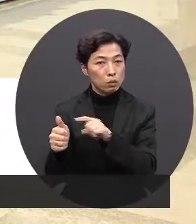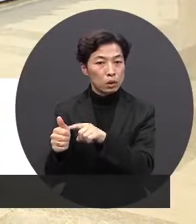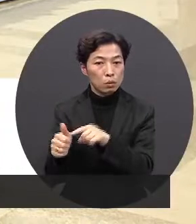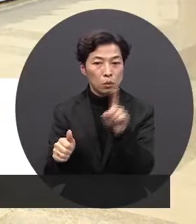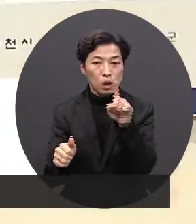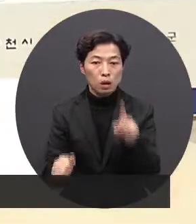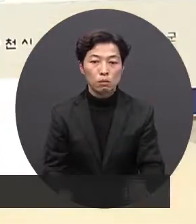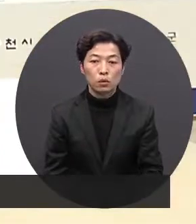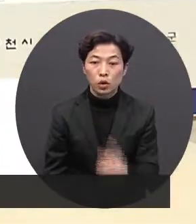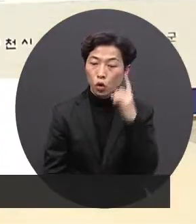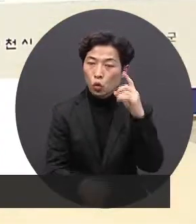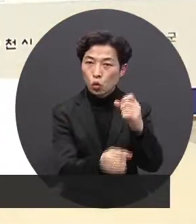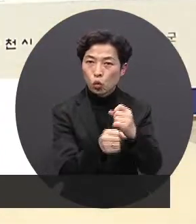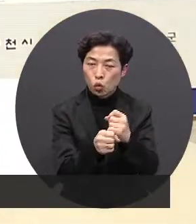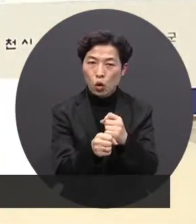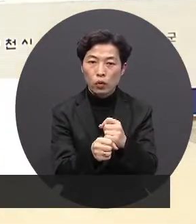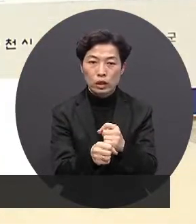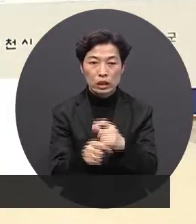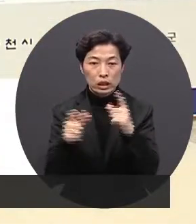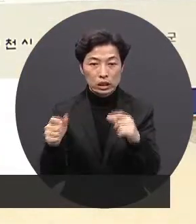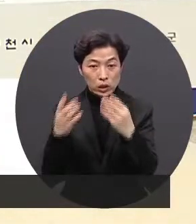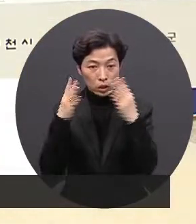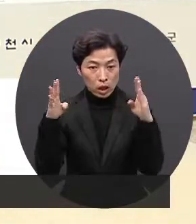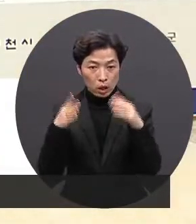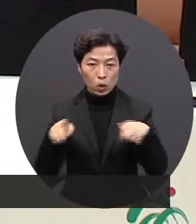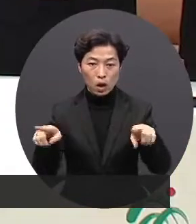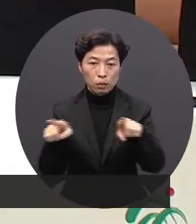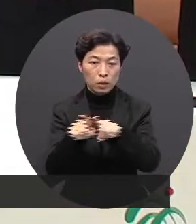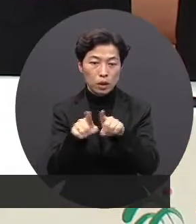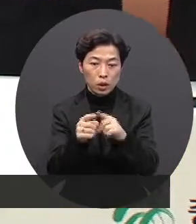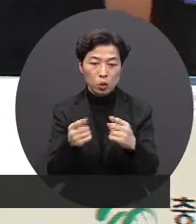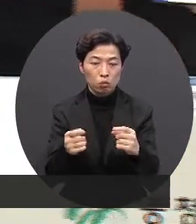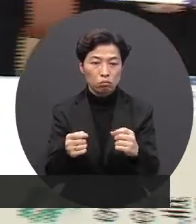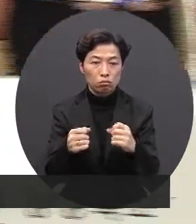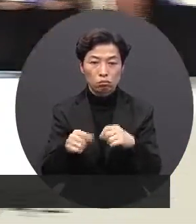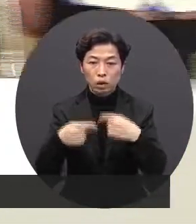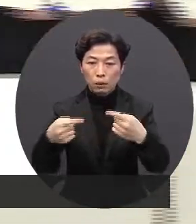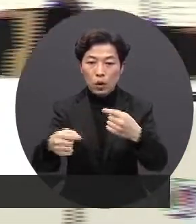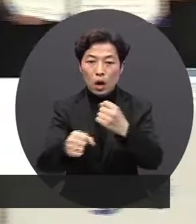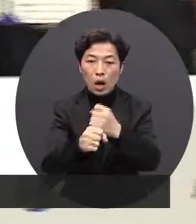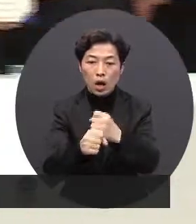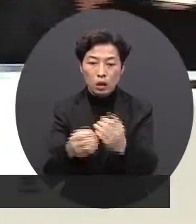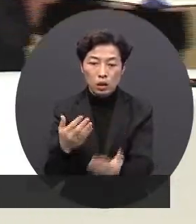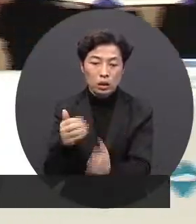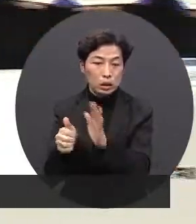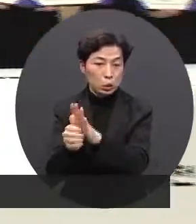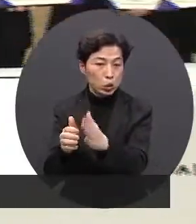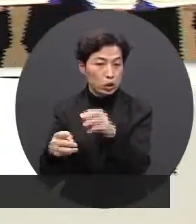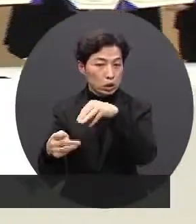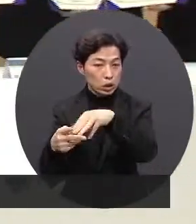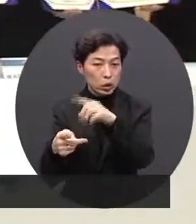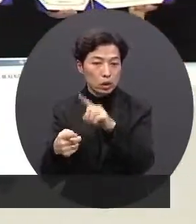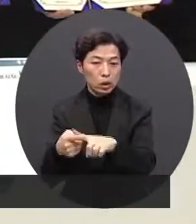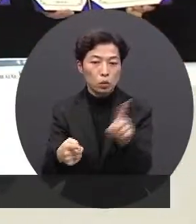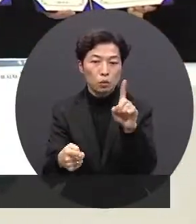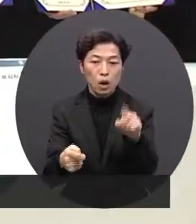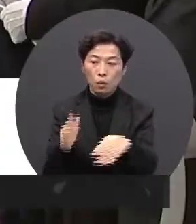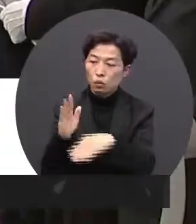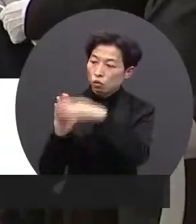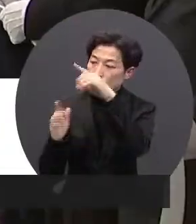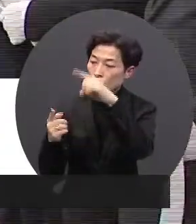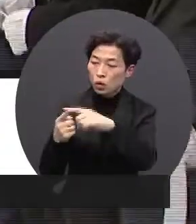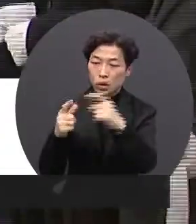충북과학기술혁신원과 충북연구원, 지역대학과 자치단체가 공동으로 참여하는 혁신지원센터는 충북